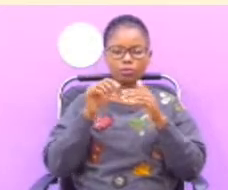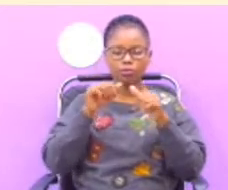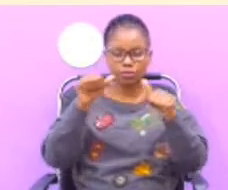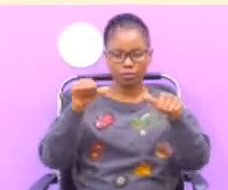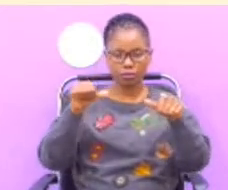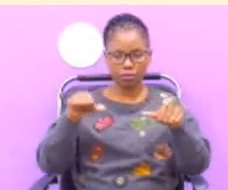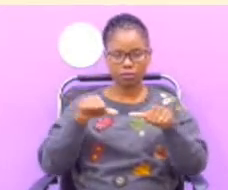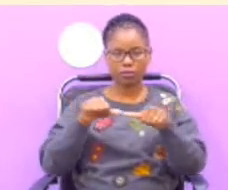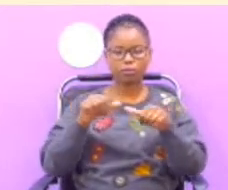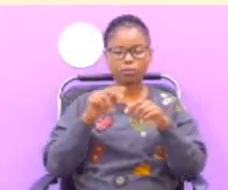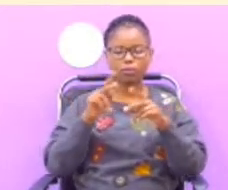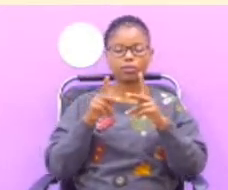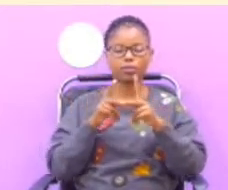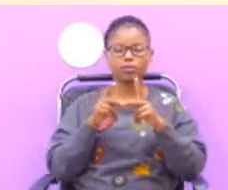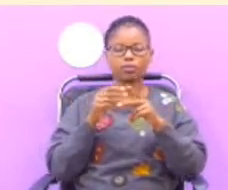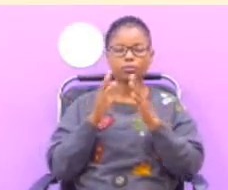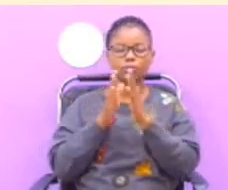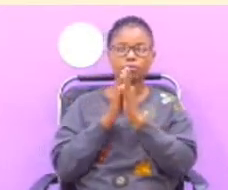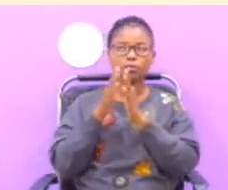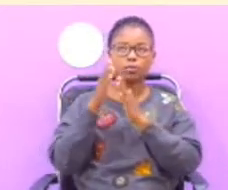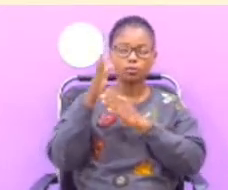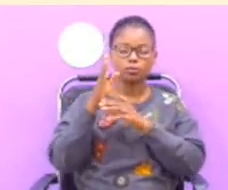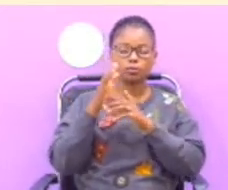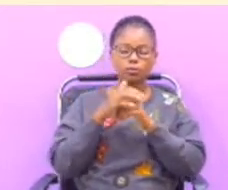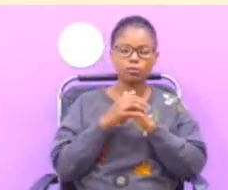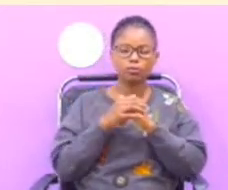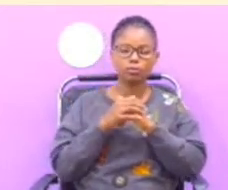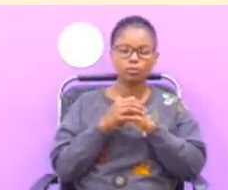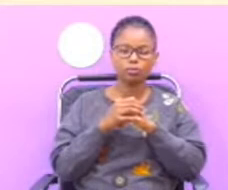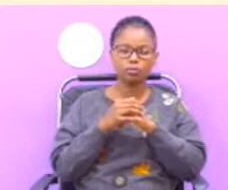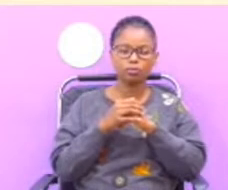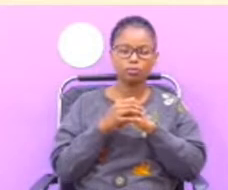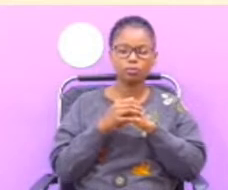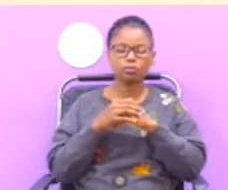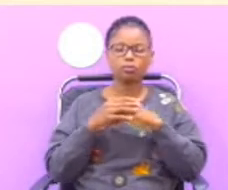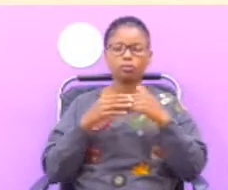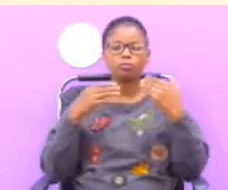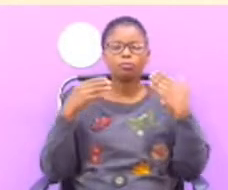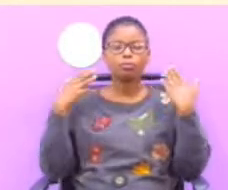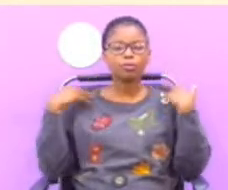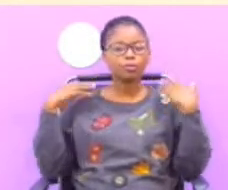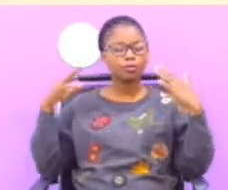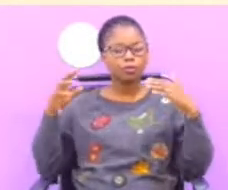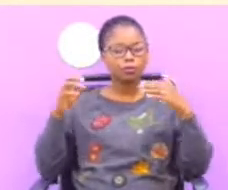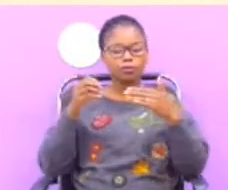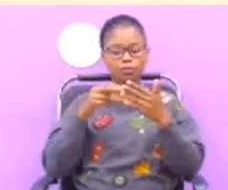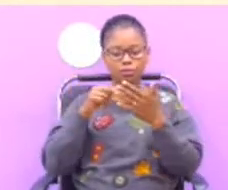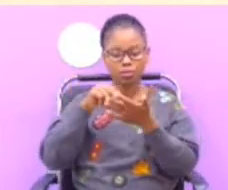bwana acibue sana mũraika ũyũ warũngiĩ kĩgongona-inĩ